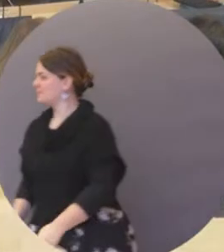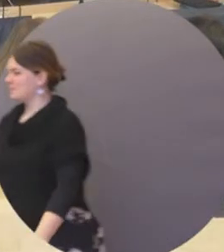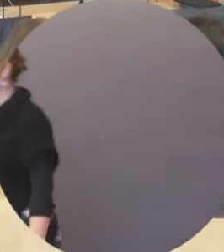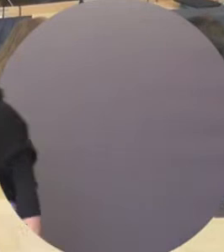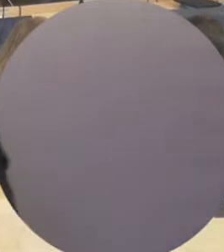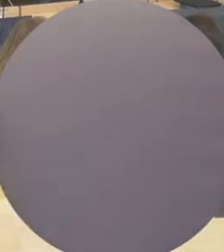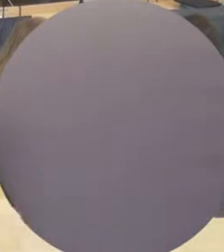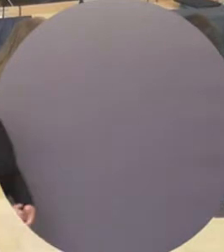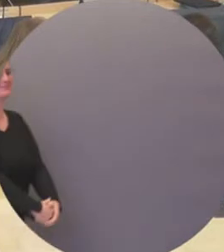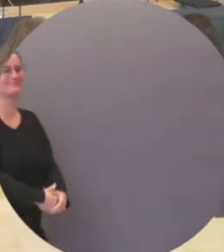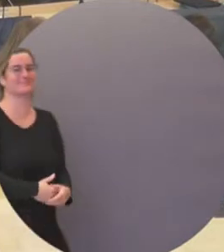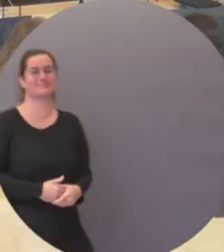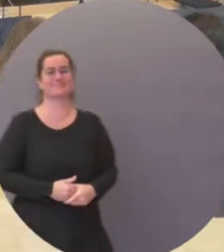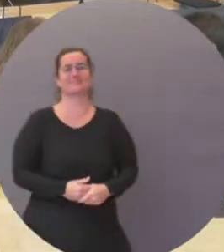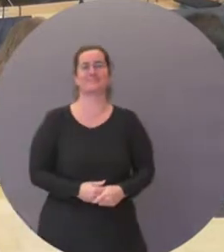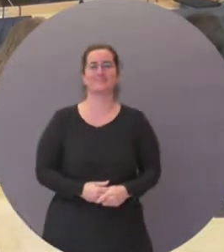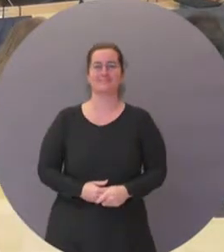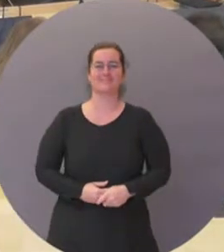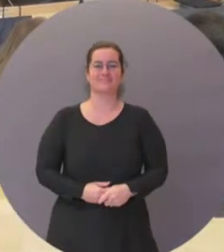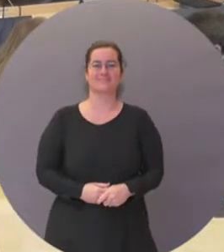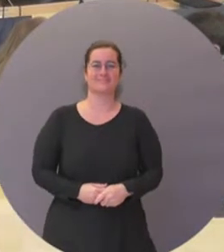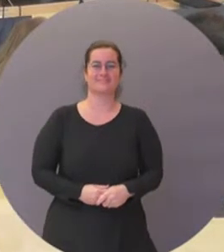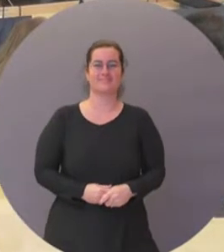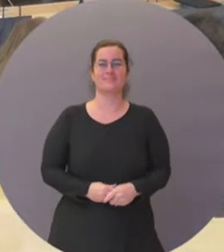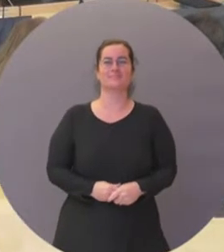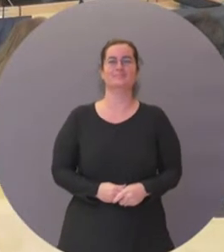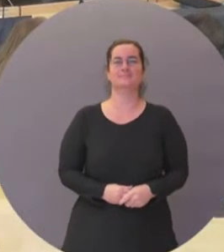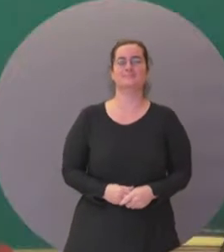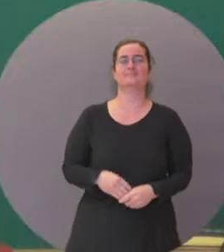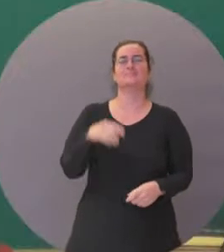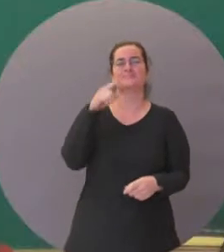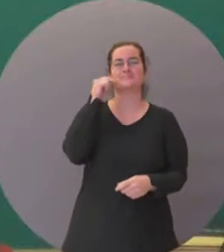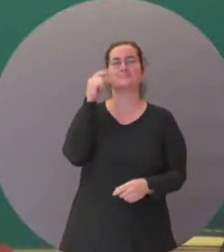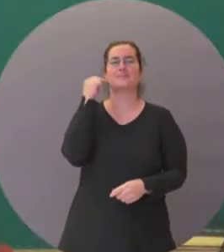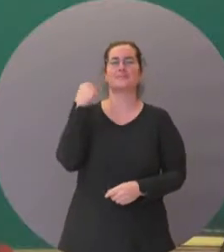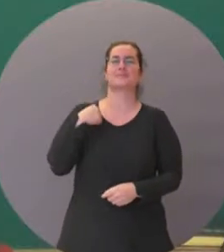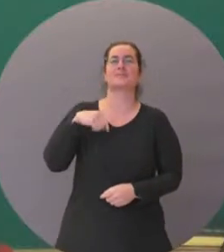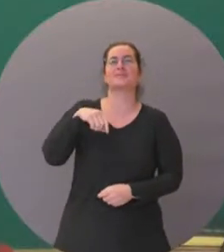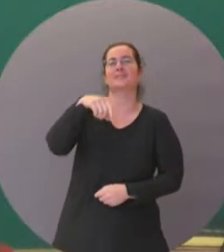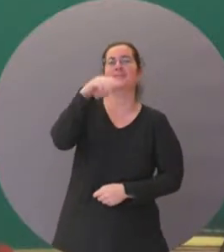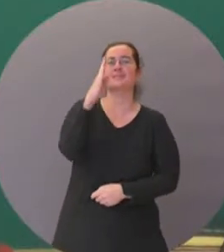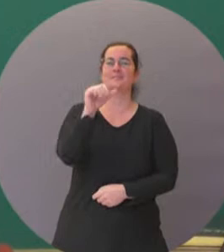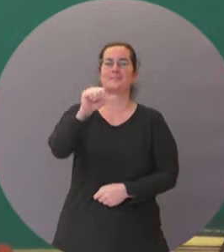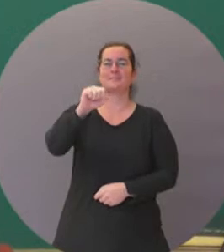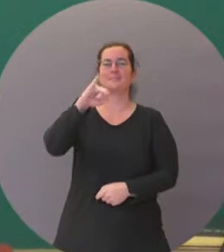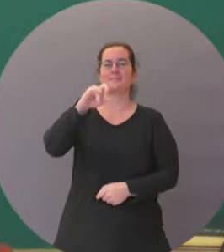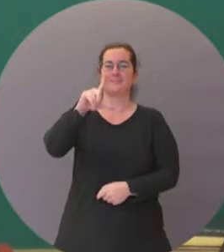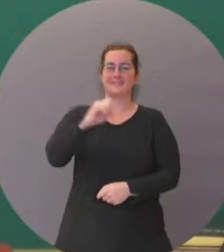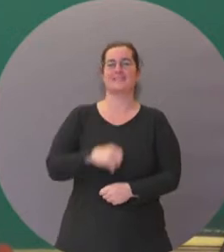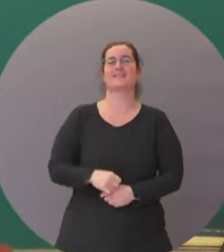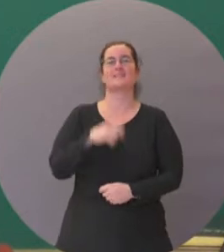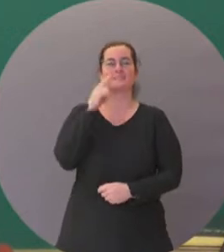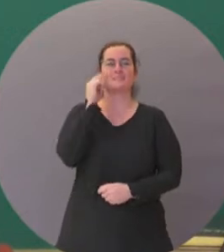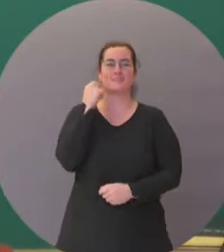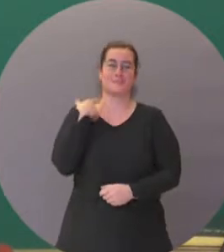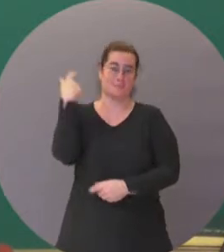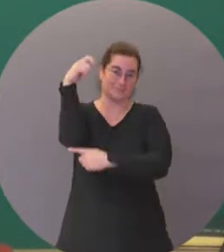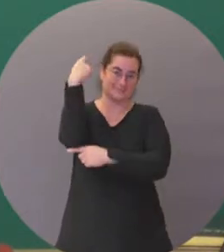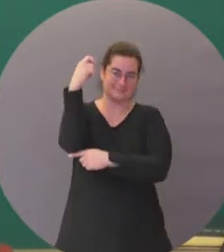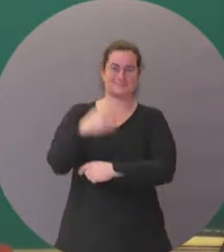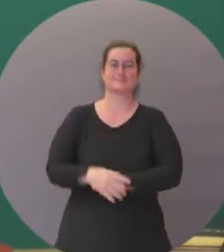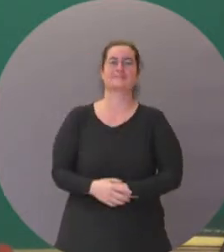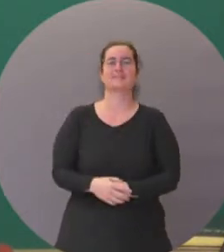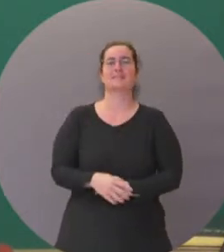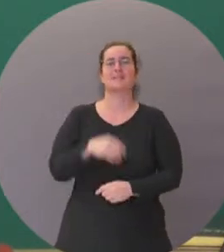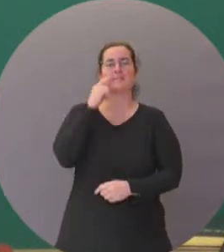merci monsieur le Président donc monsieur Basile Alain monsieur Bélanger Bertrand monsieur